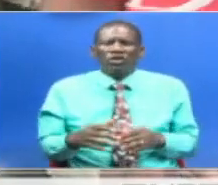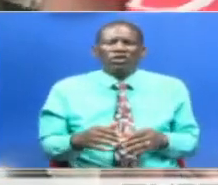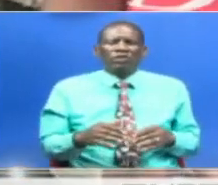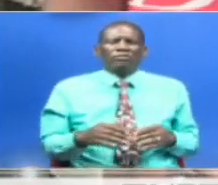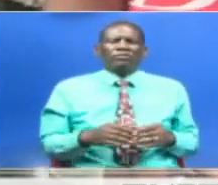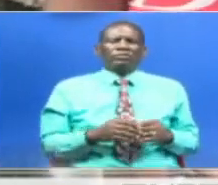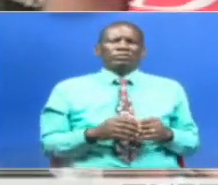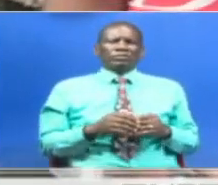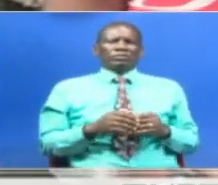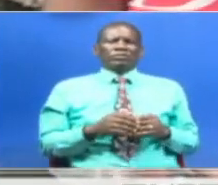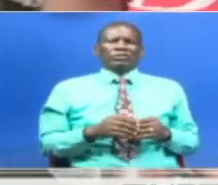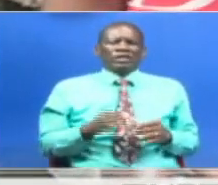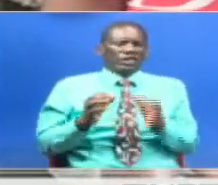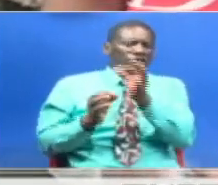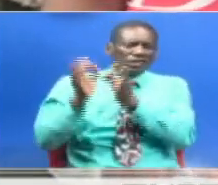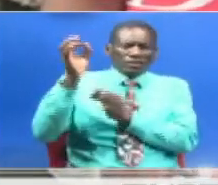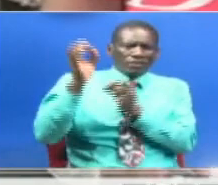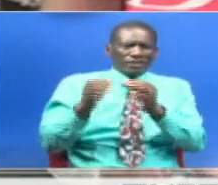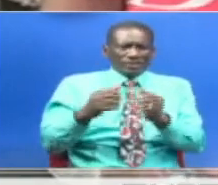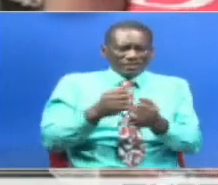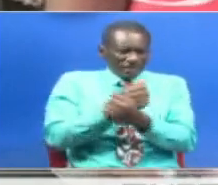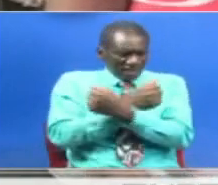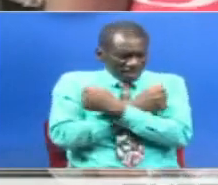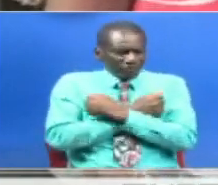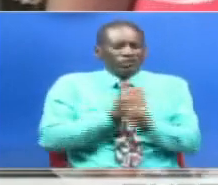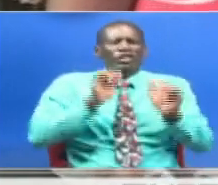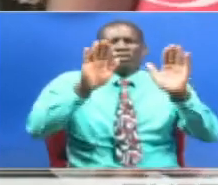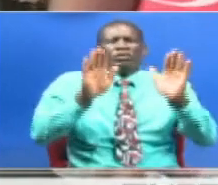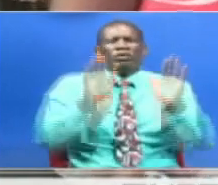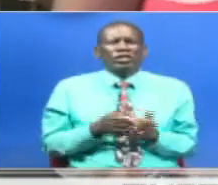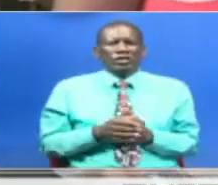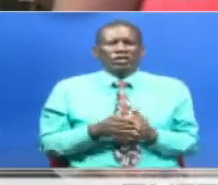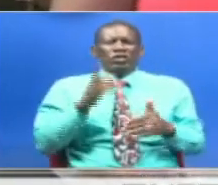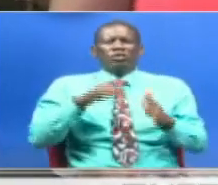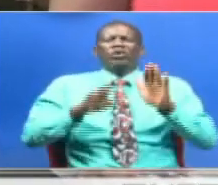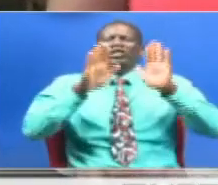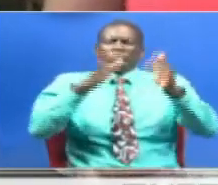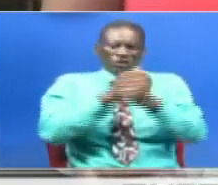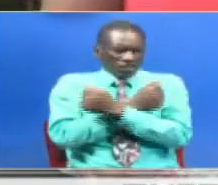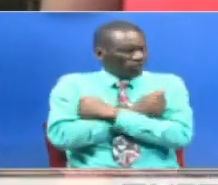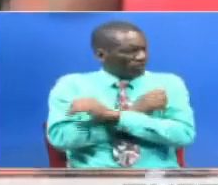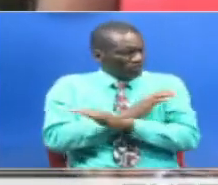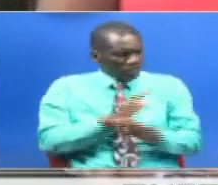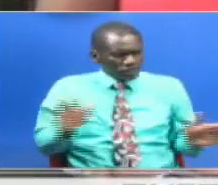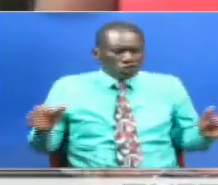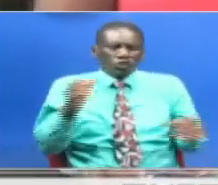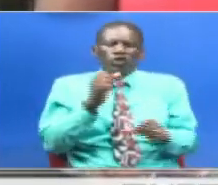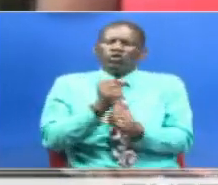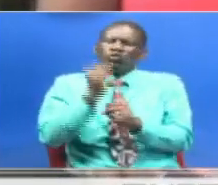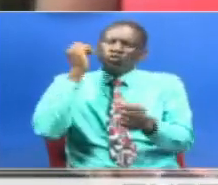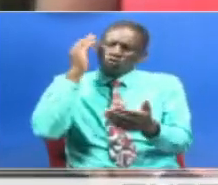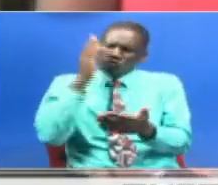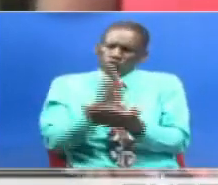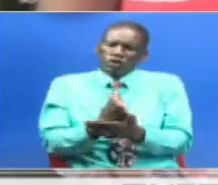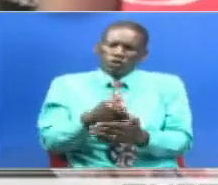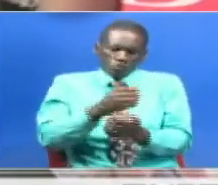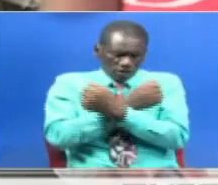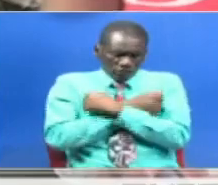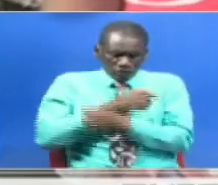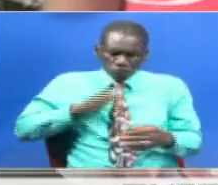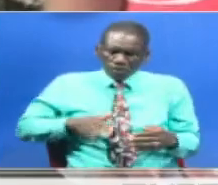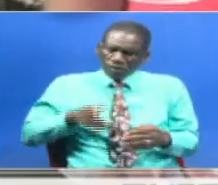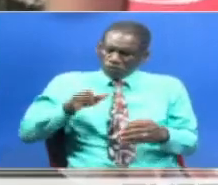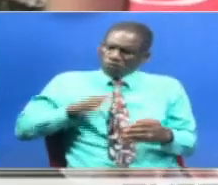grandchildren. It depends. Love matters, bwana. What matters is love. Do you really love this woman? And that she loves